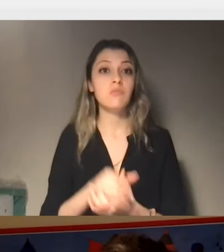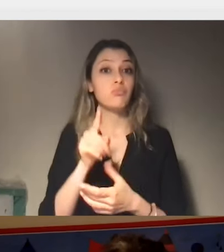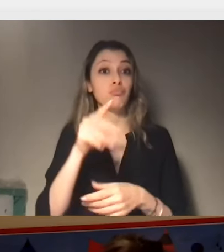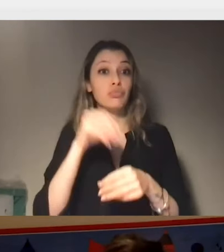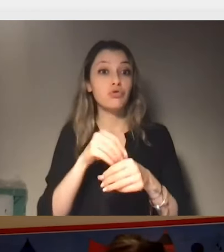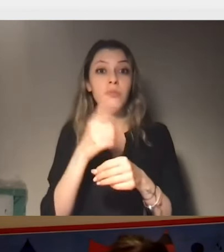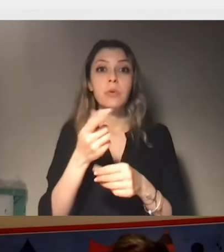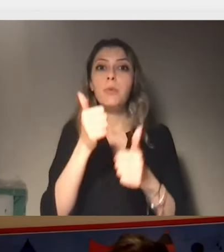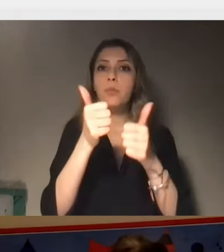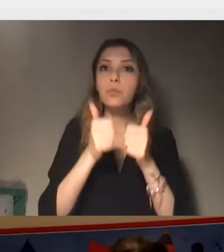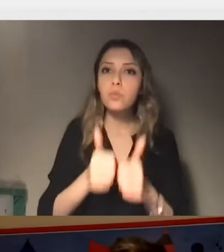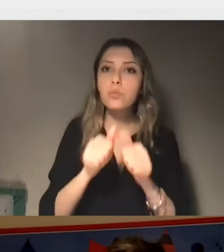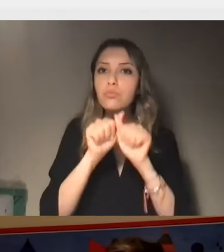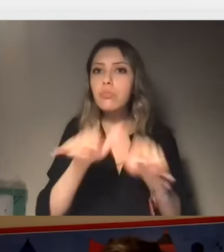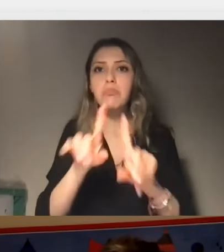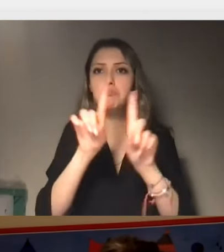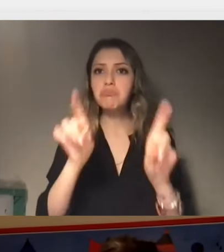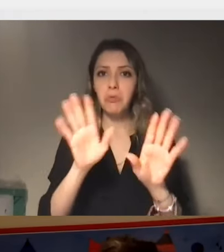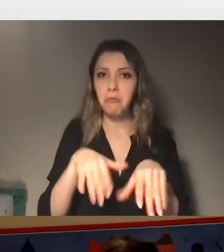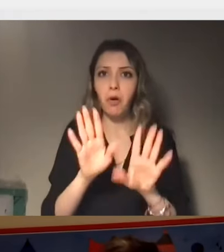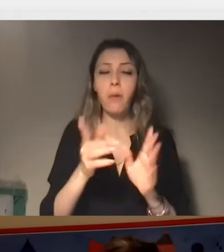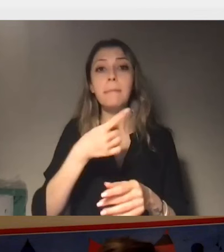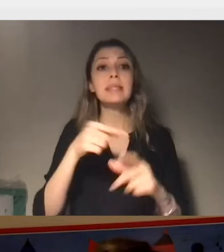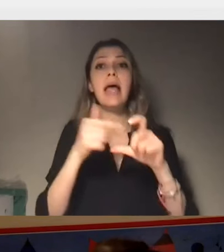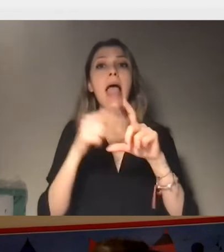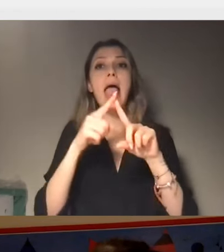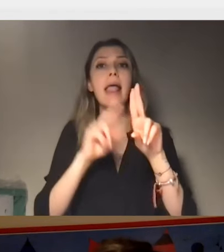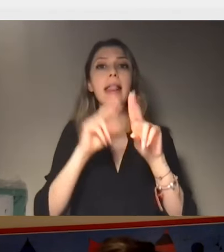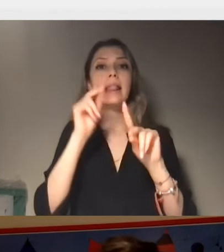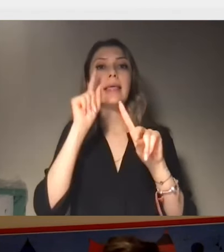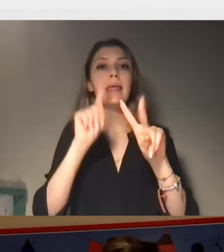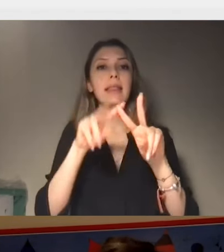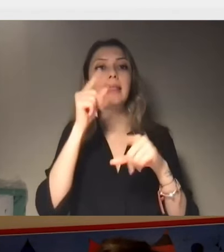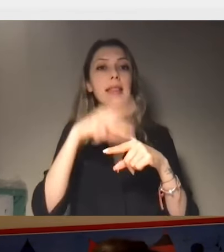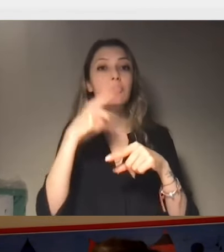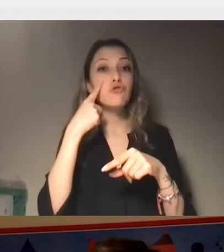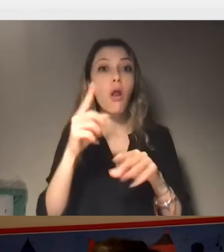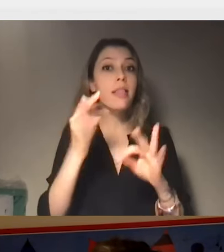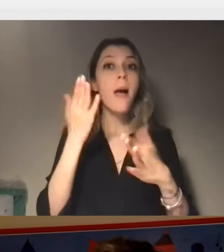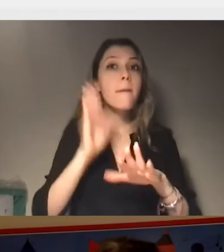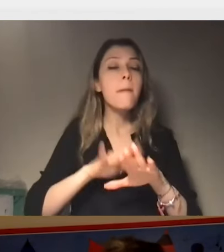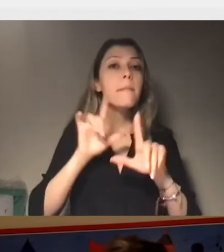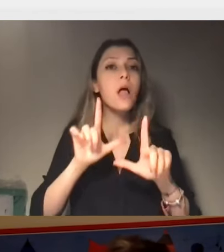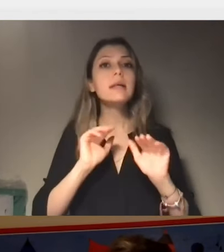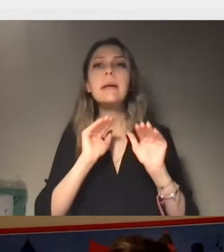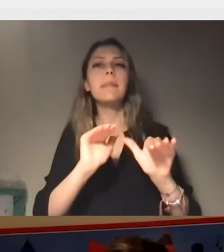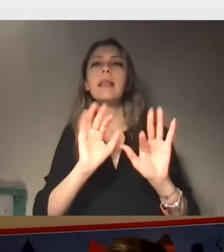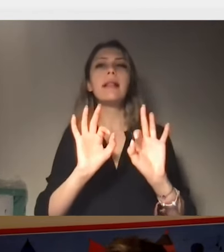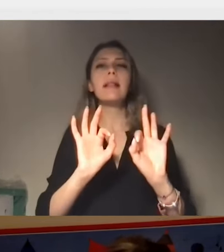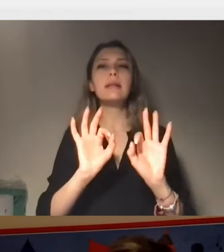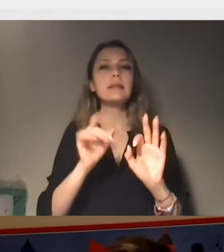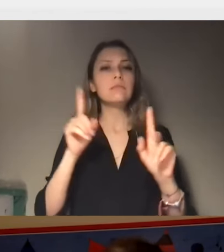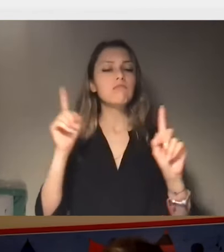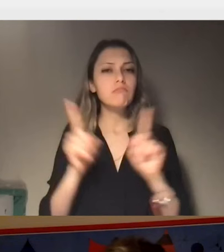mıdır? Biz etkiniz olarak hani böyle bir çağrınız varsa nasıl destek olabiliriz? Sadece YOP